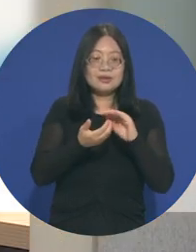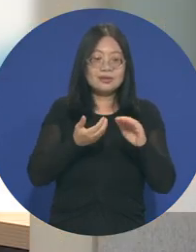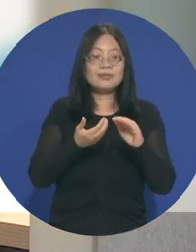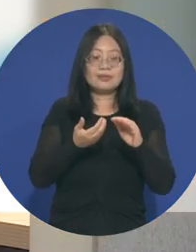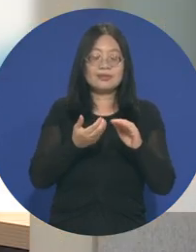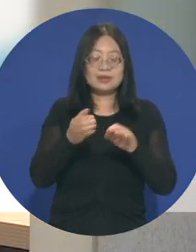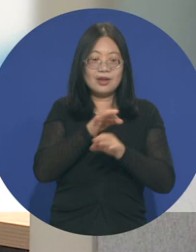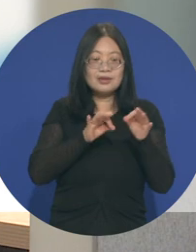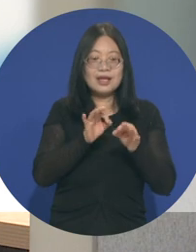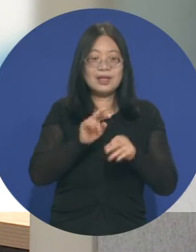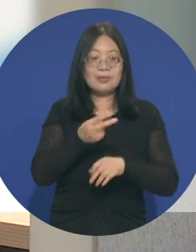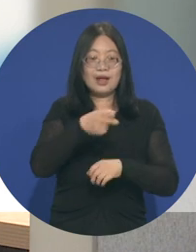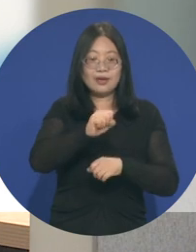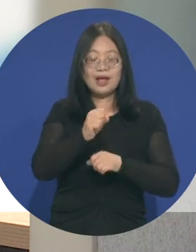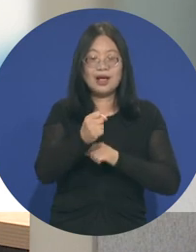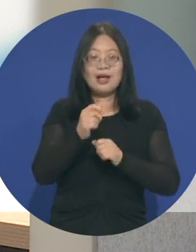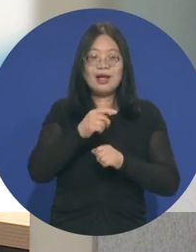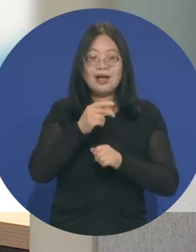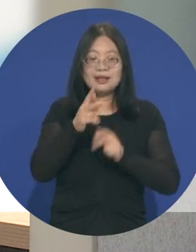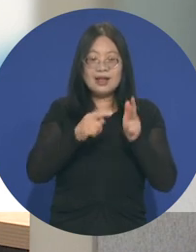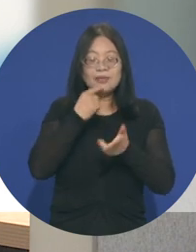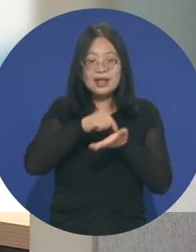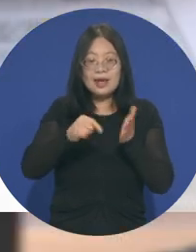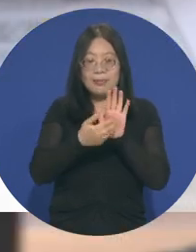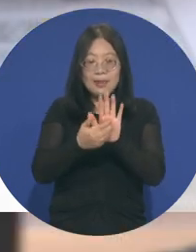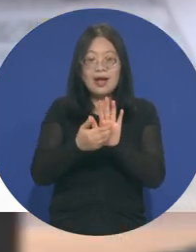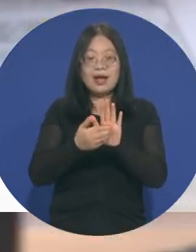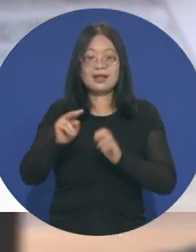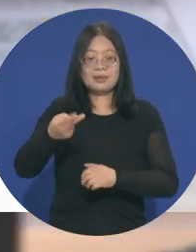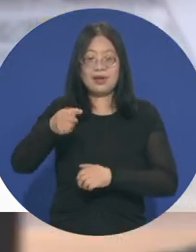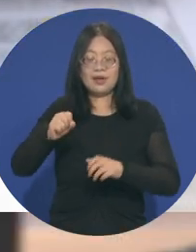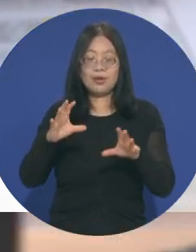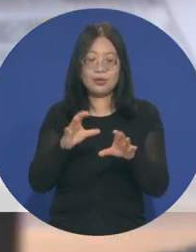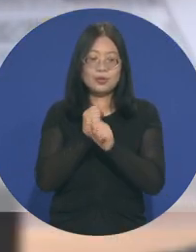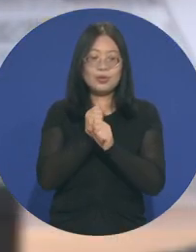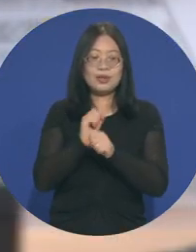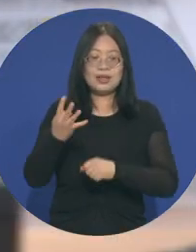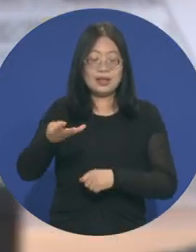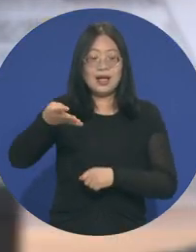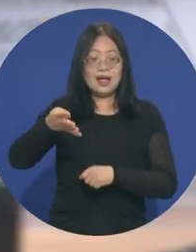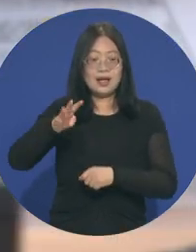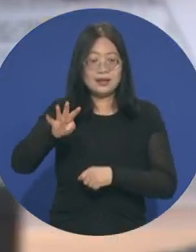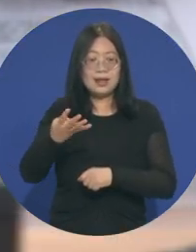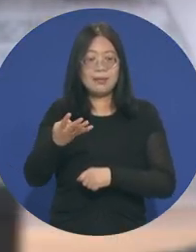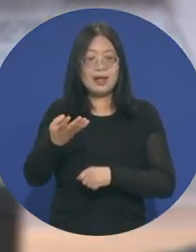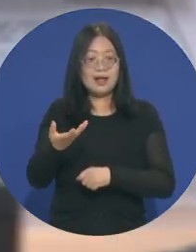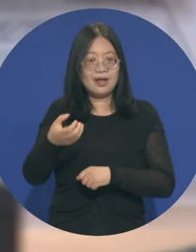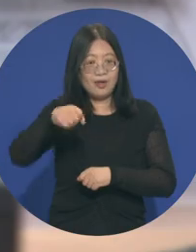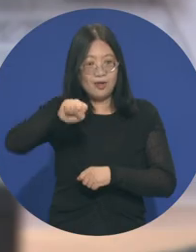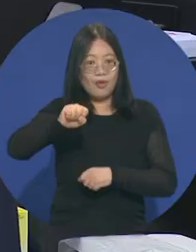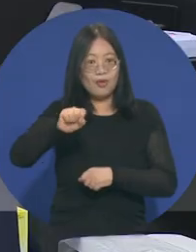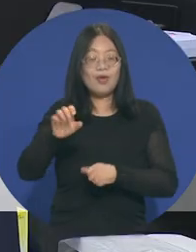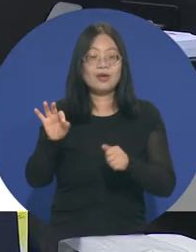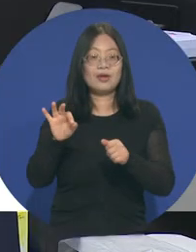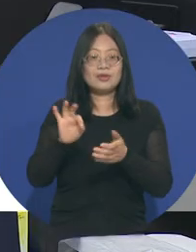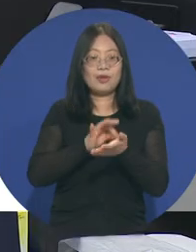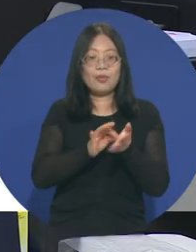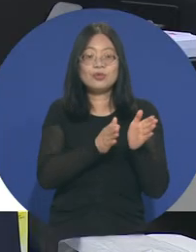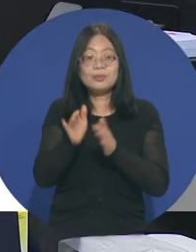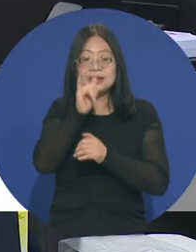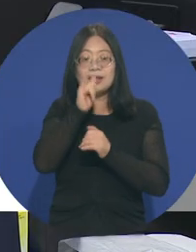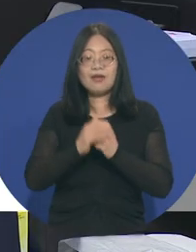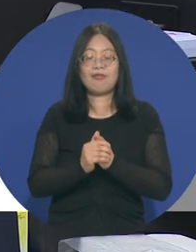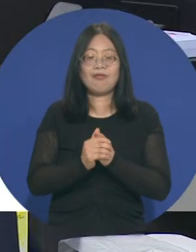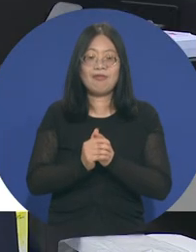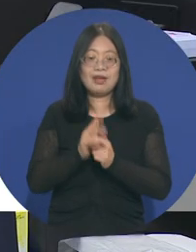원, 산업재해 예방시설 투자의 200억 원 규모로 총 400억 원의 자금 지원을 마련했습니다. 사업장의 작업